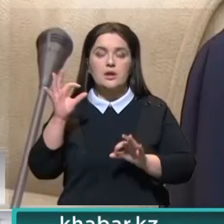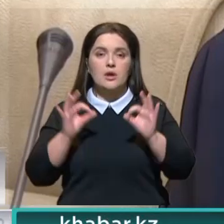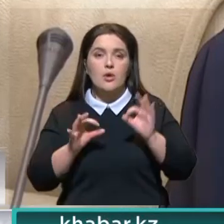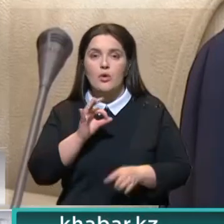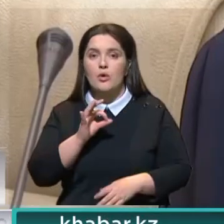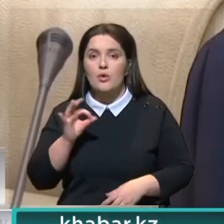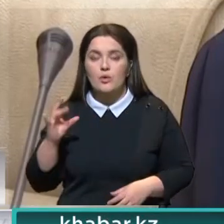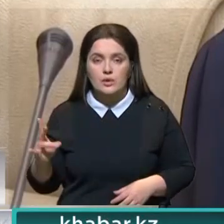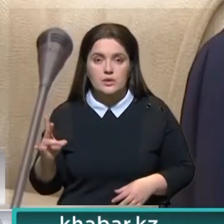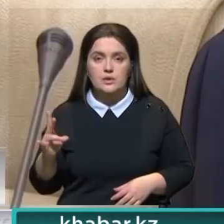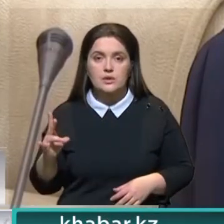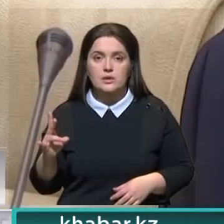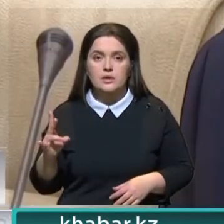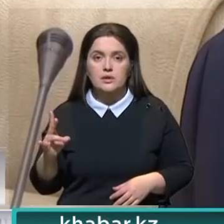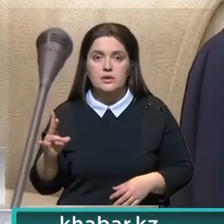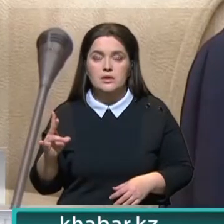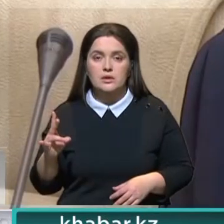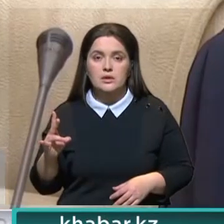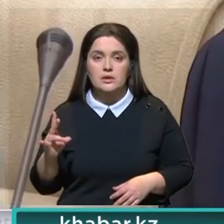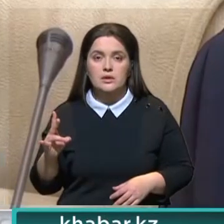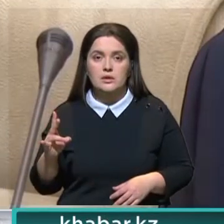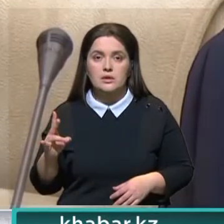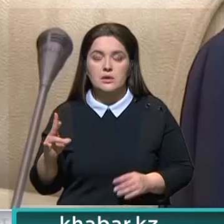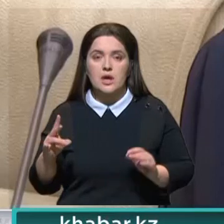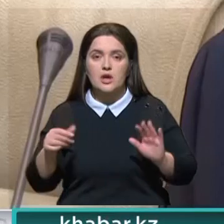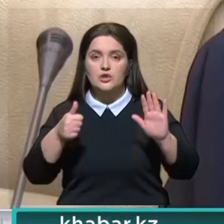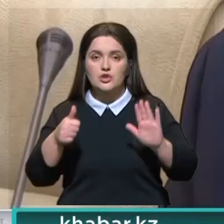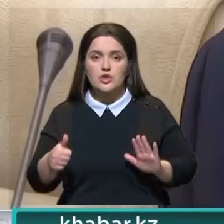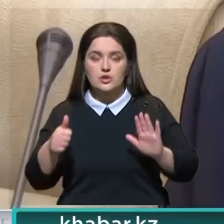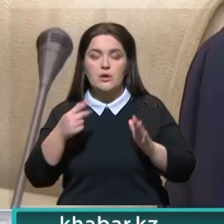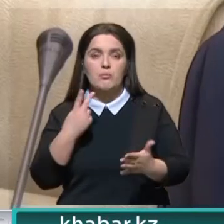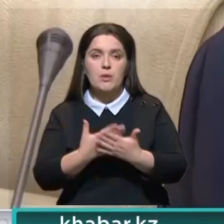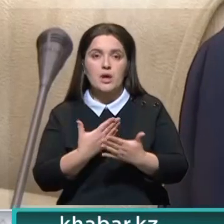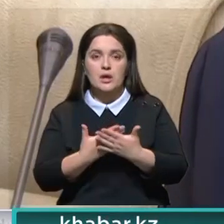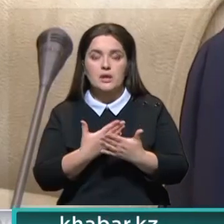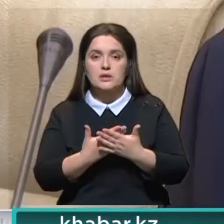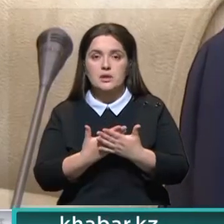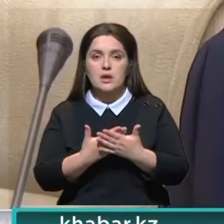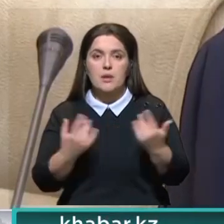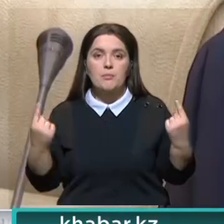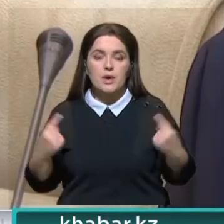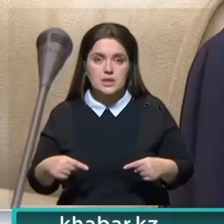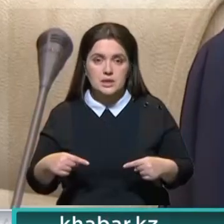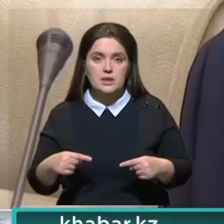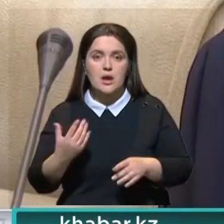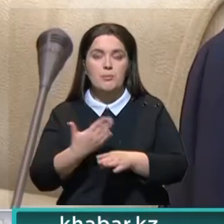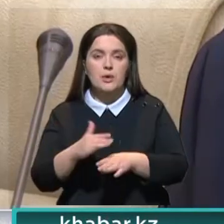ООН продовольственных цен шестой месяц подряд показывает падение